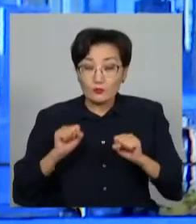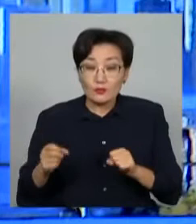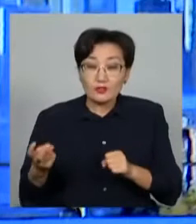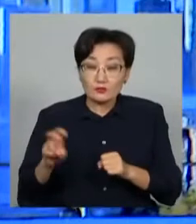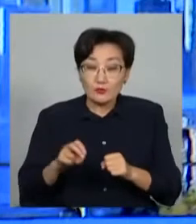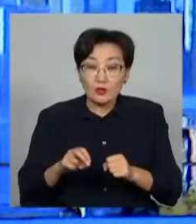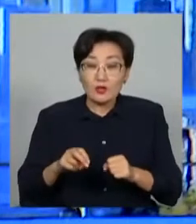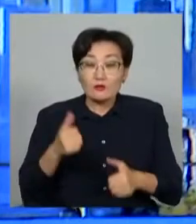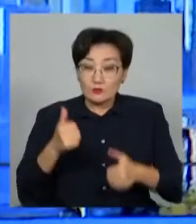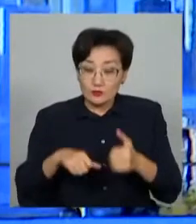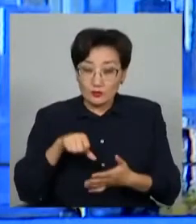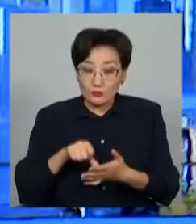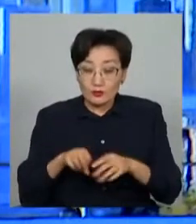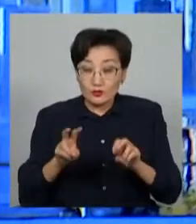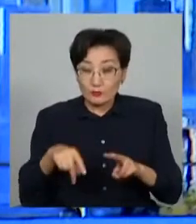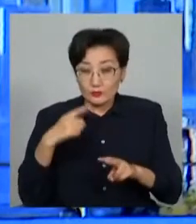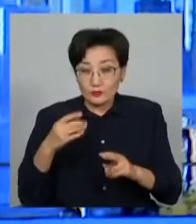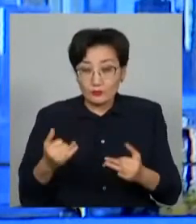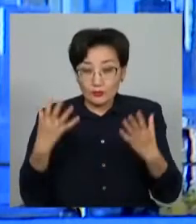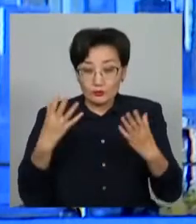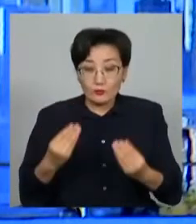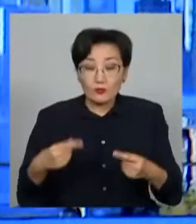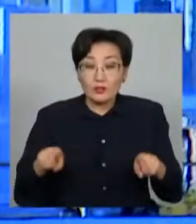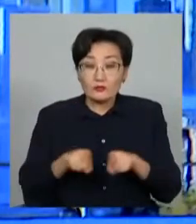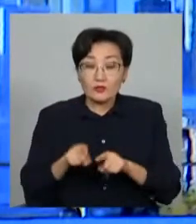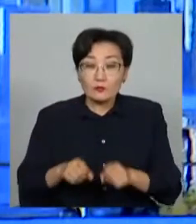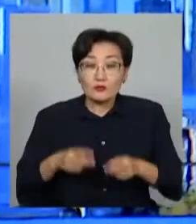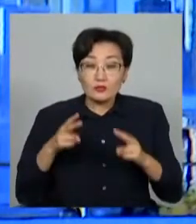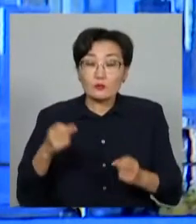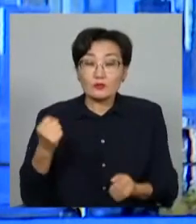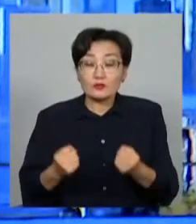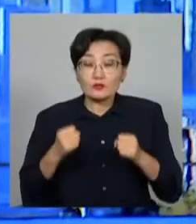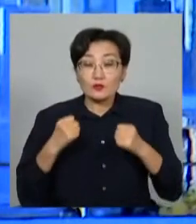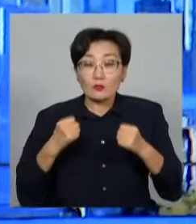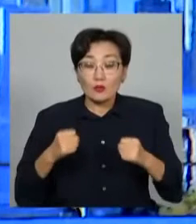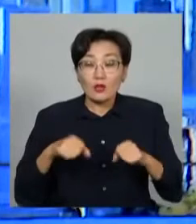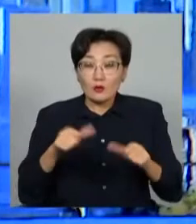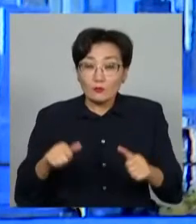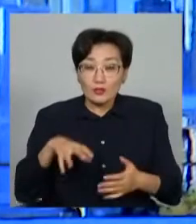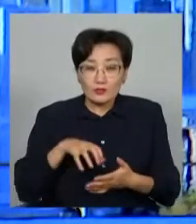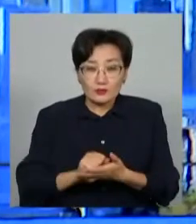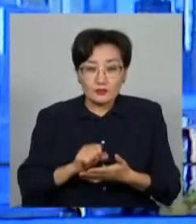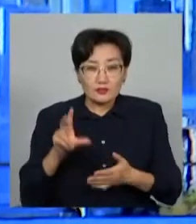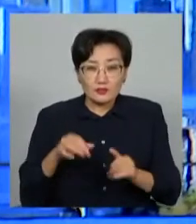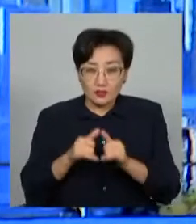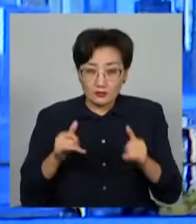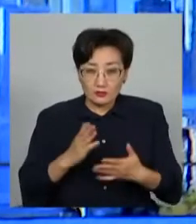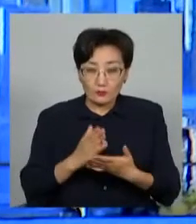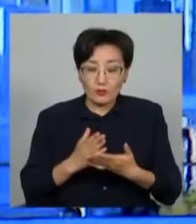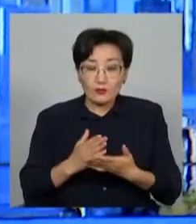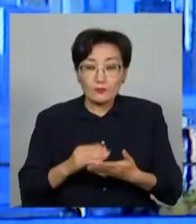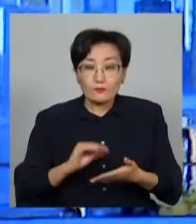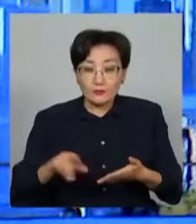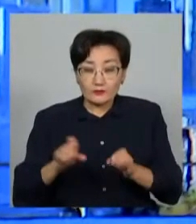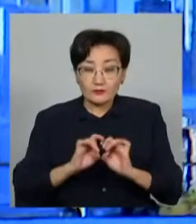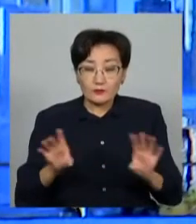өзара бақ сынасты. Мамандардың айтуынша бүгінде дәл осы қауіпті спорт түрімен әуестенетіндердің саны әлдеқайда артқан. Әріптесім